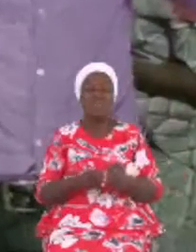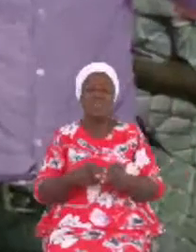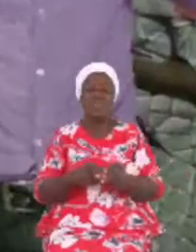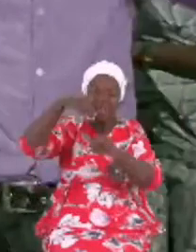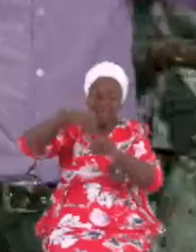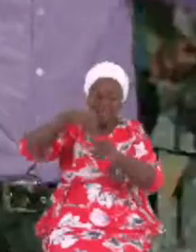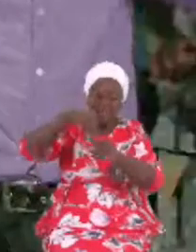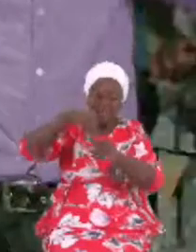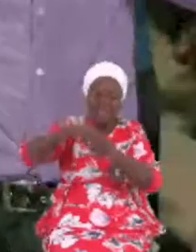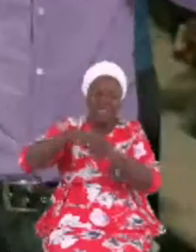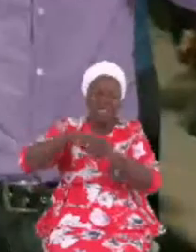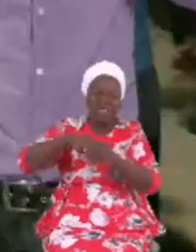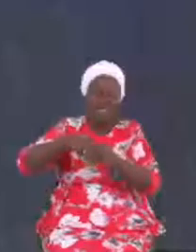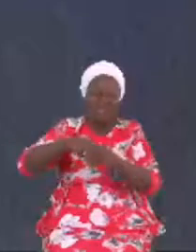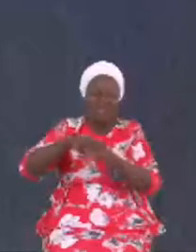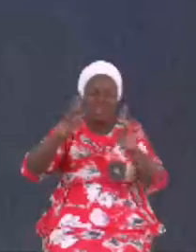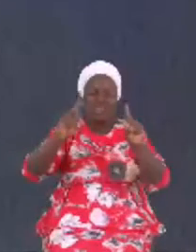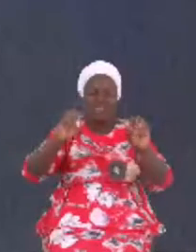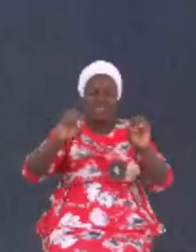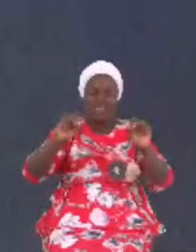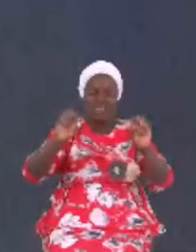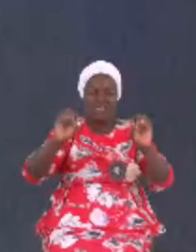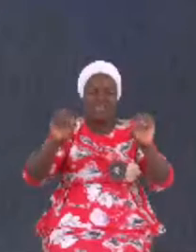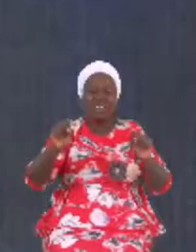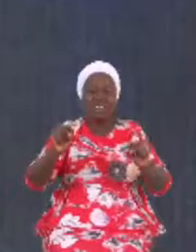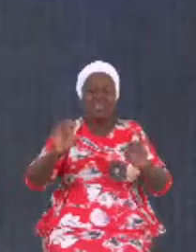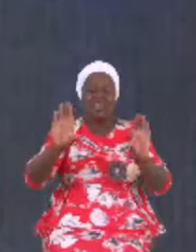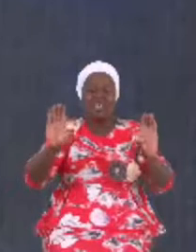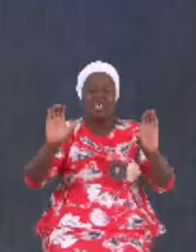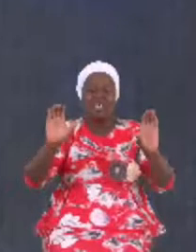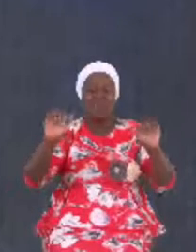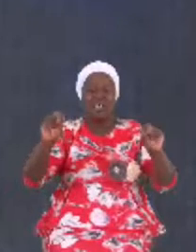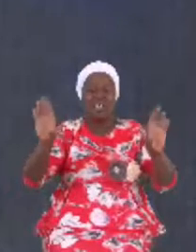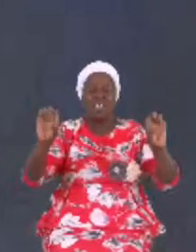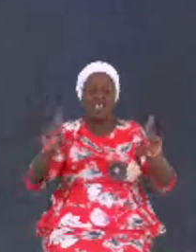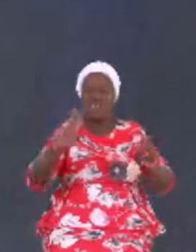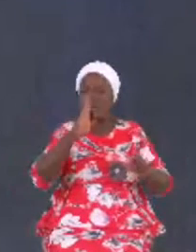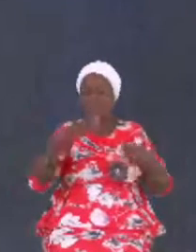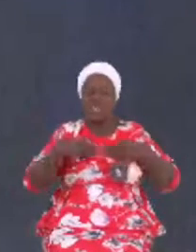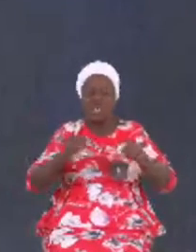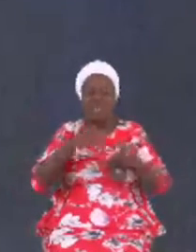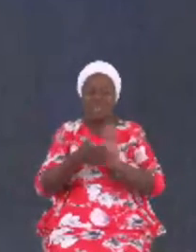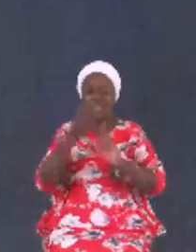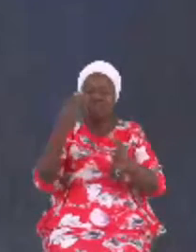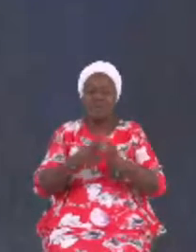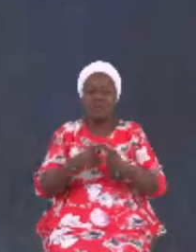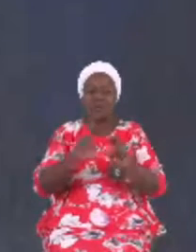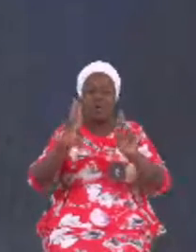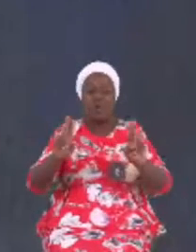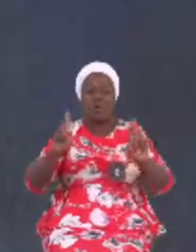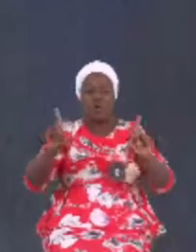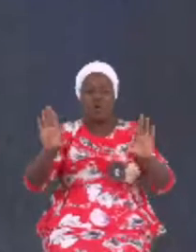Maladie interne, cancer, sois guéri au nom de Jésus.